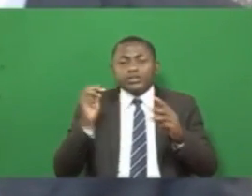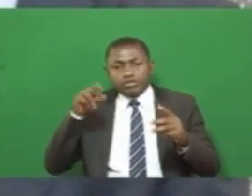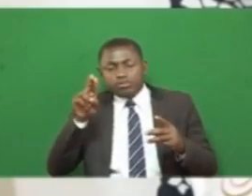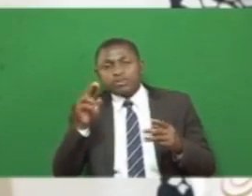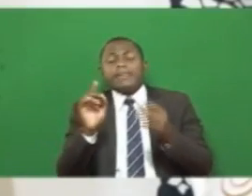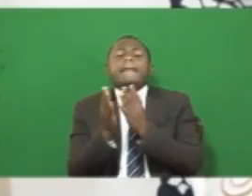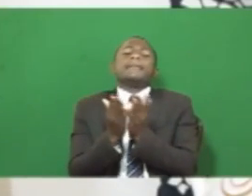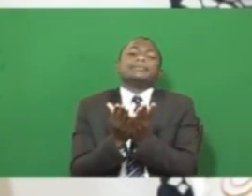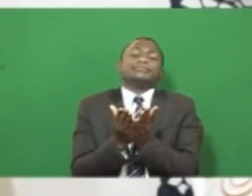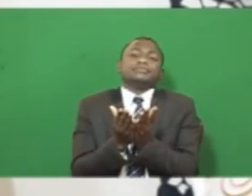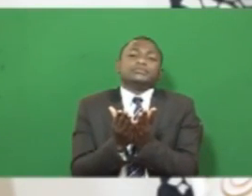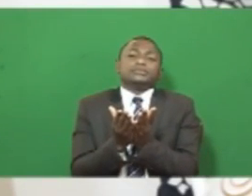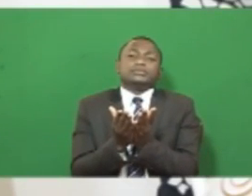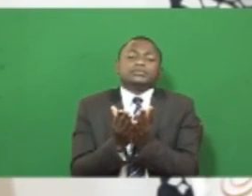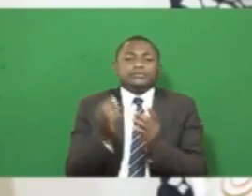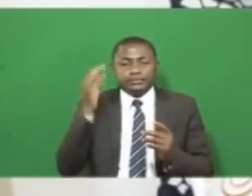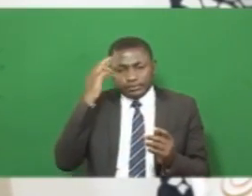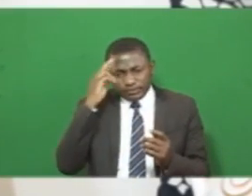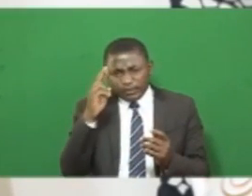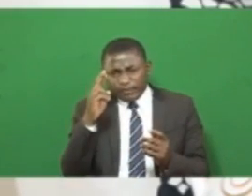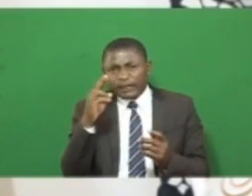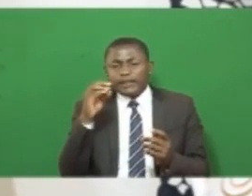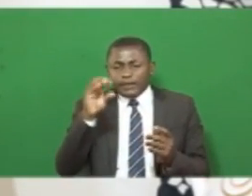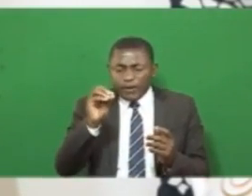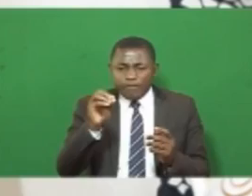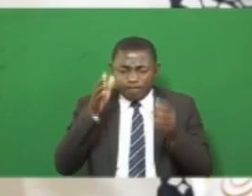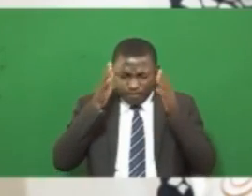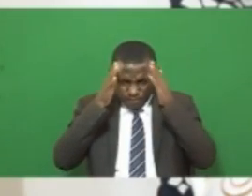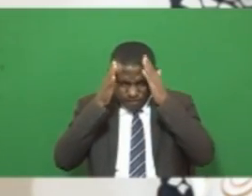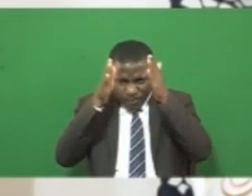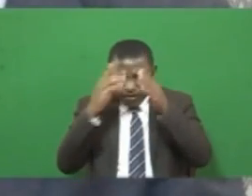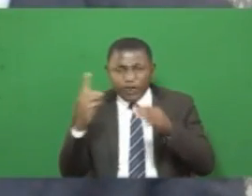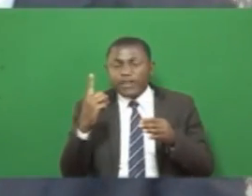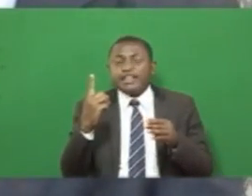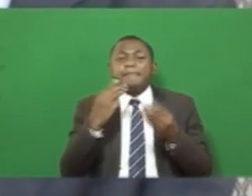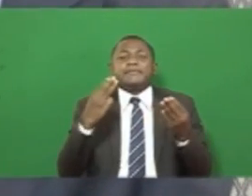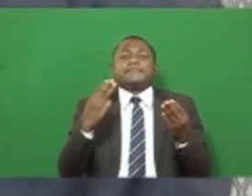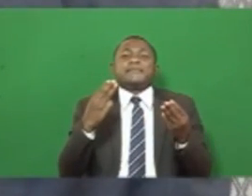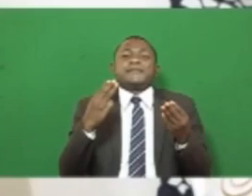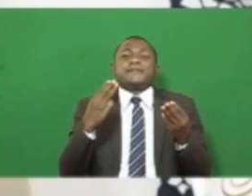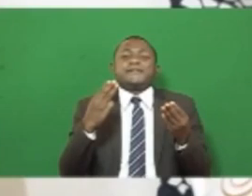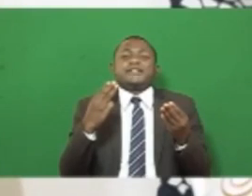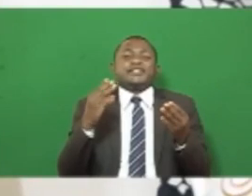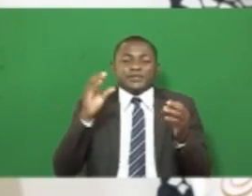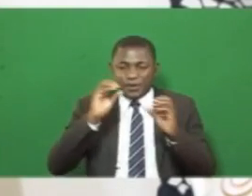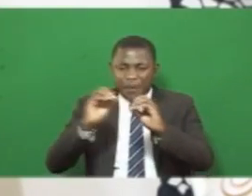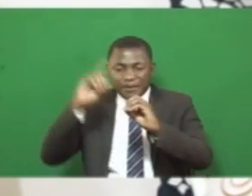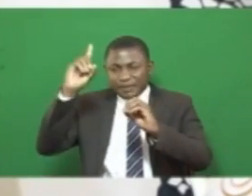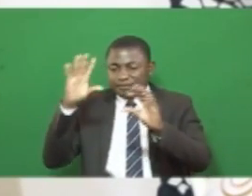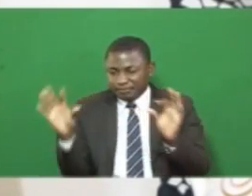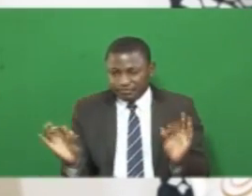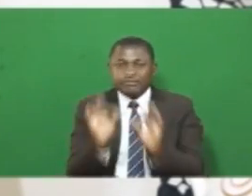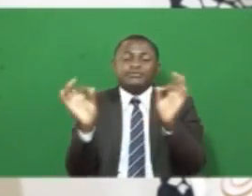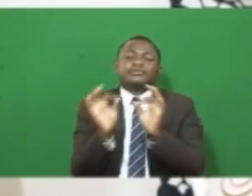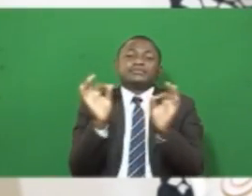Okay. Achitokota mavhesi. Asi chinangwa ndechekuti vanhu vatadzire Mwari. Alright. Saka